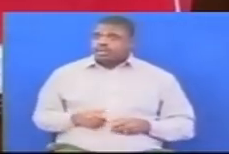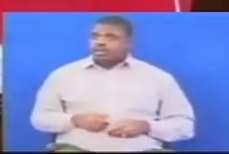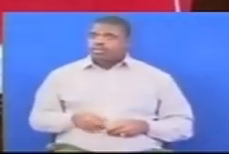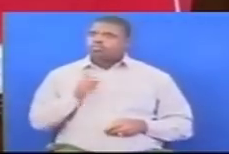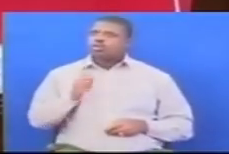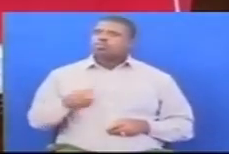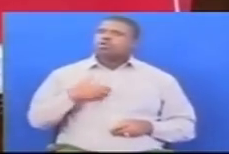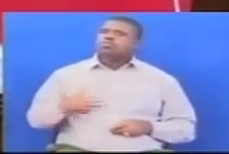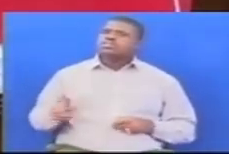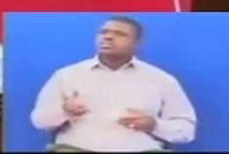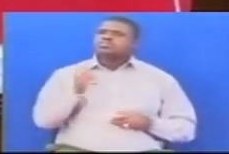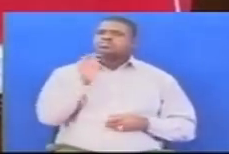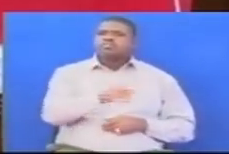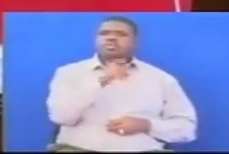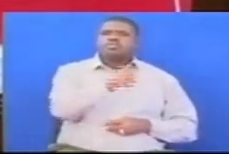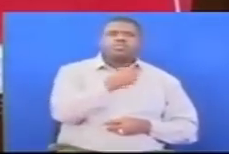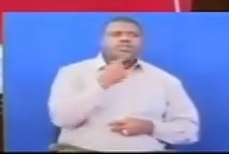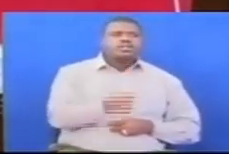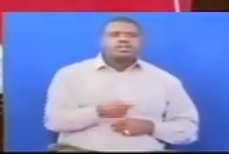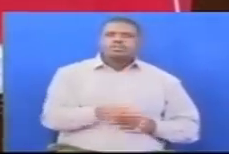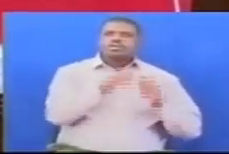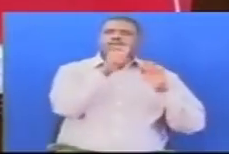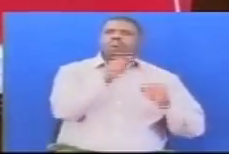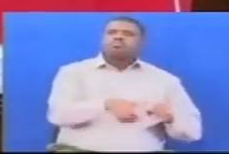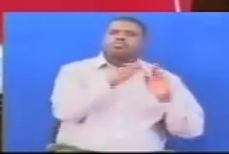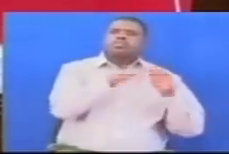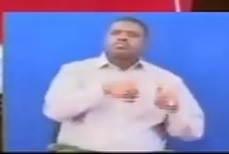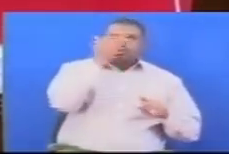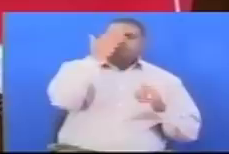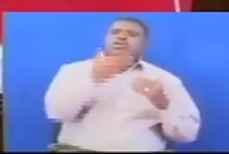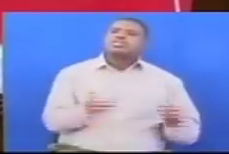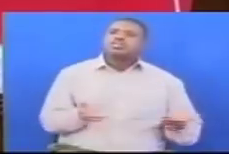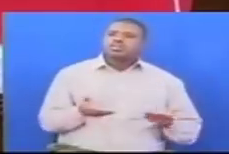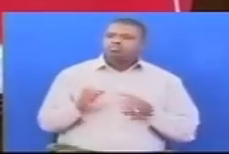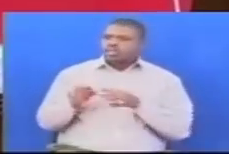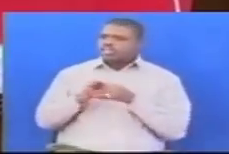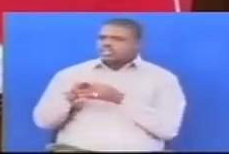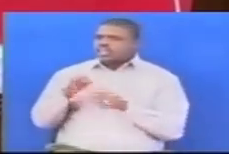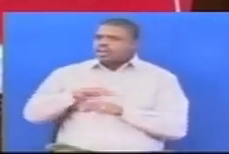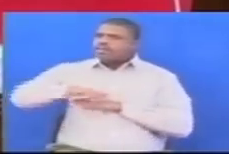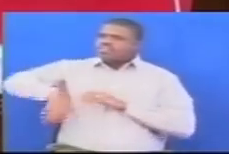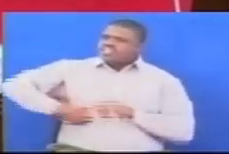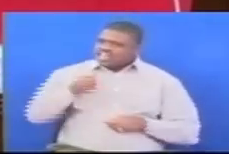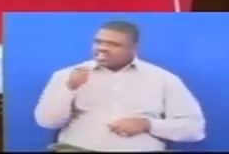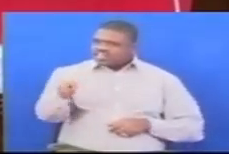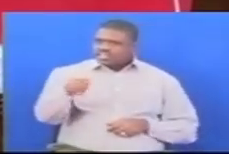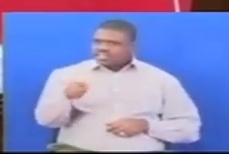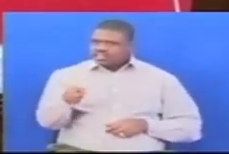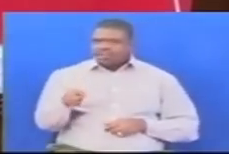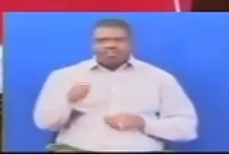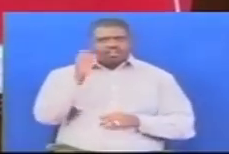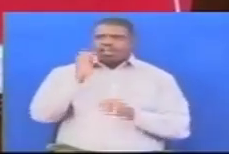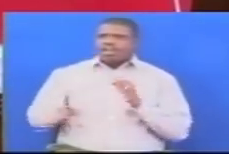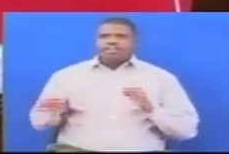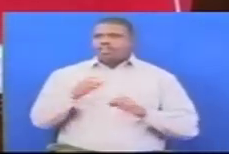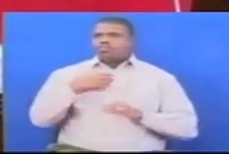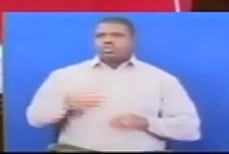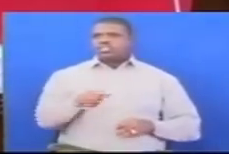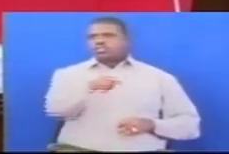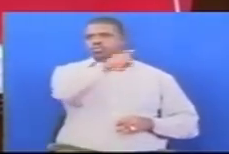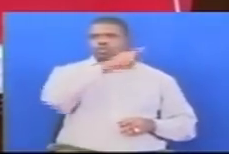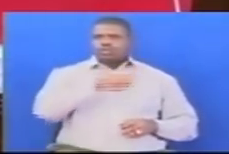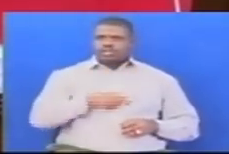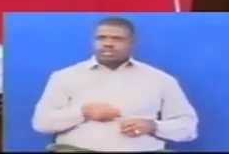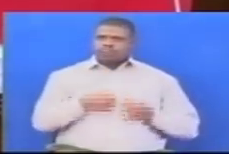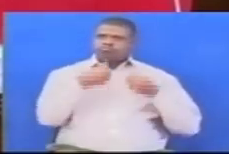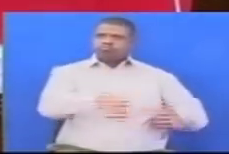Unakuwa waziri, tukikuambia wewe unasema mbunge utajuaje. Unashirikiana na mafisadi. Haifai kuwa waziri wewe. Bora